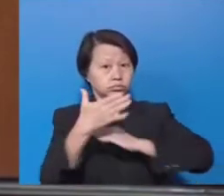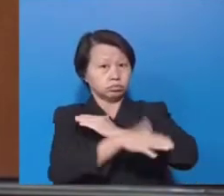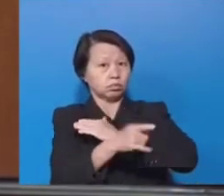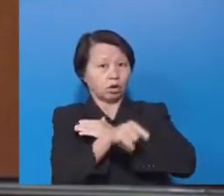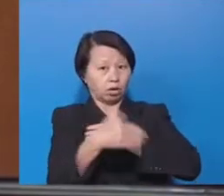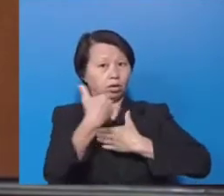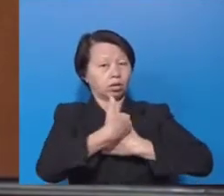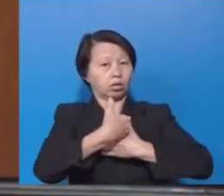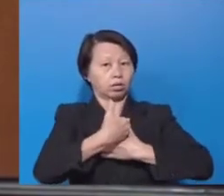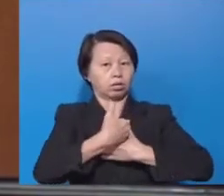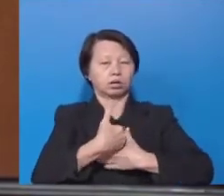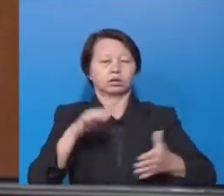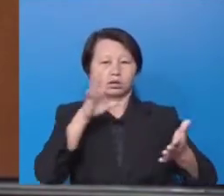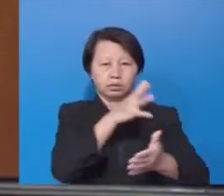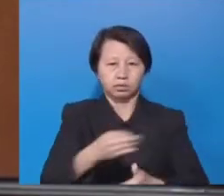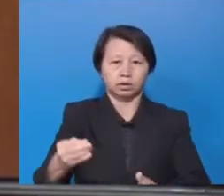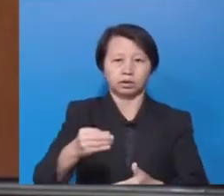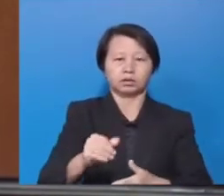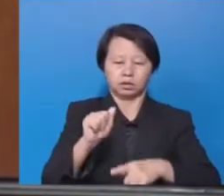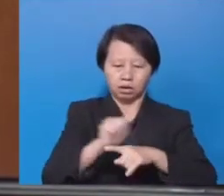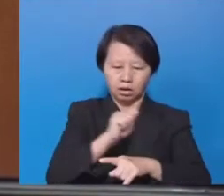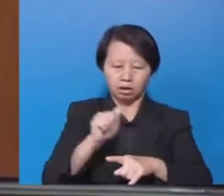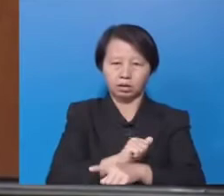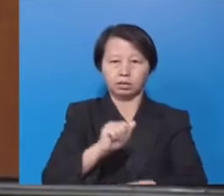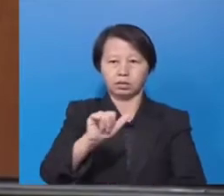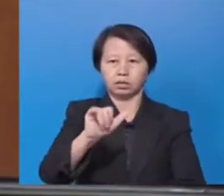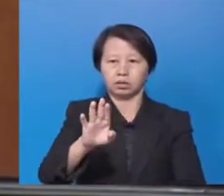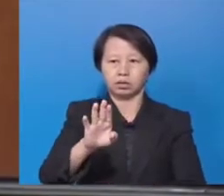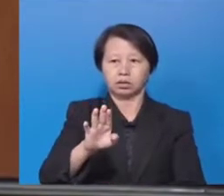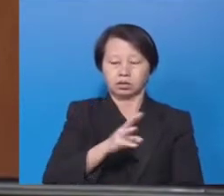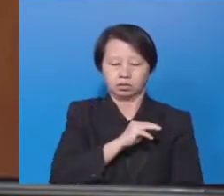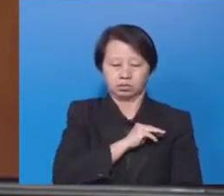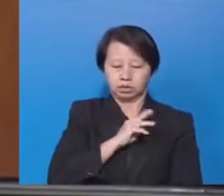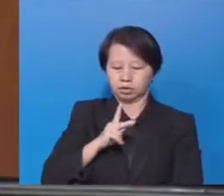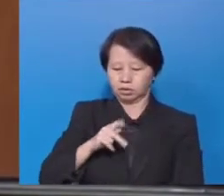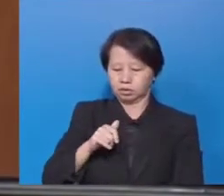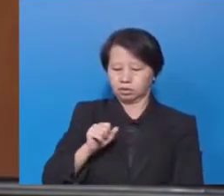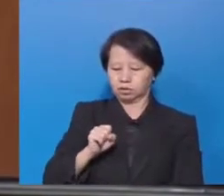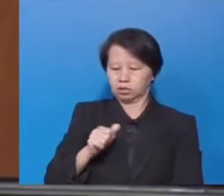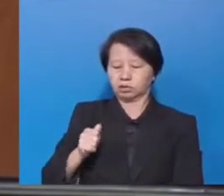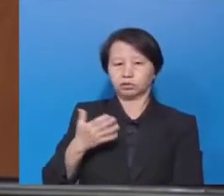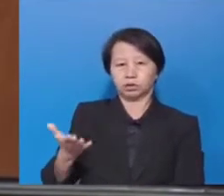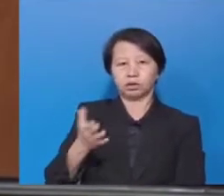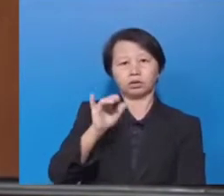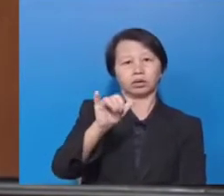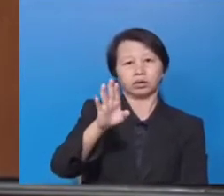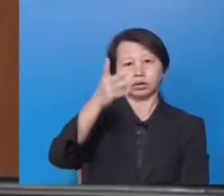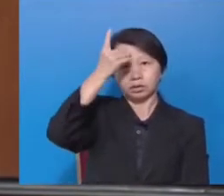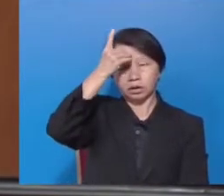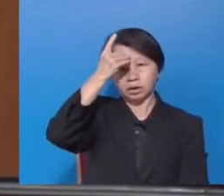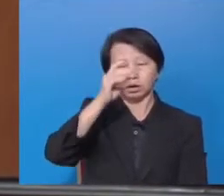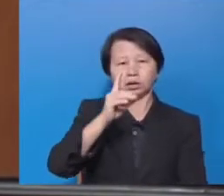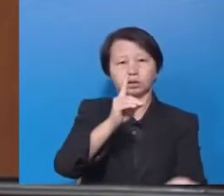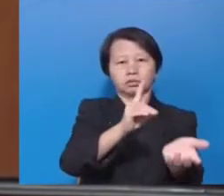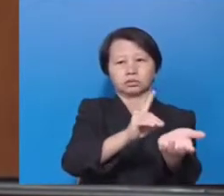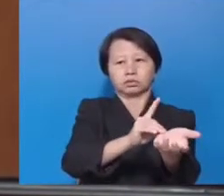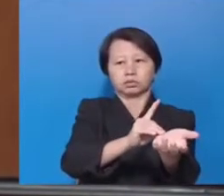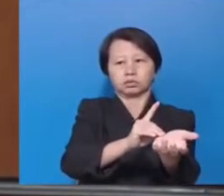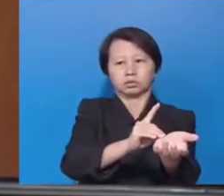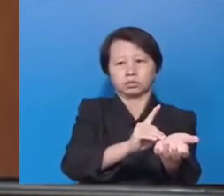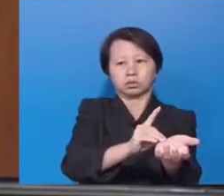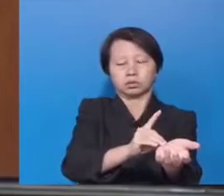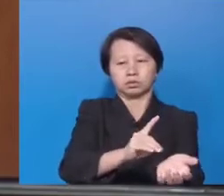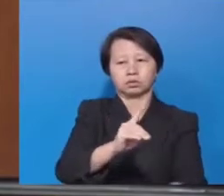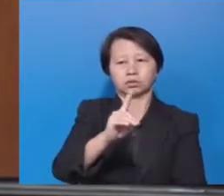amnya dan Aulia demikian amalan yang terhormat menteri kasa yang saya maklum kan ya Bu Rahmat Datuk si dokter